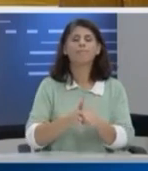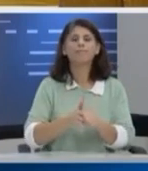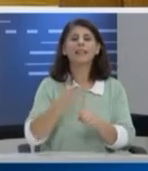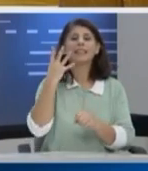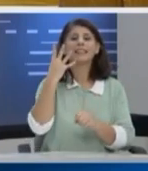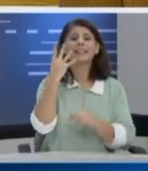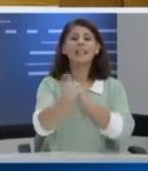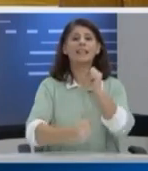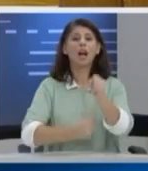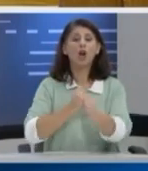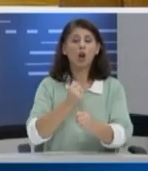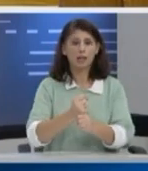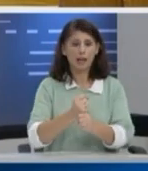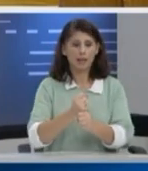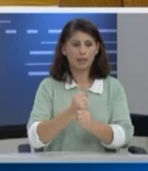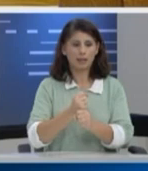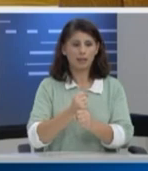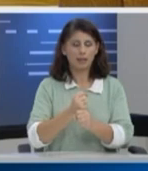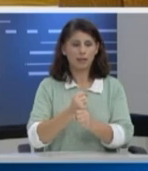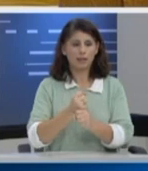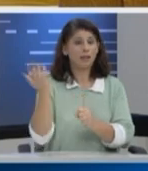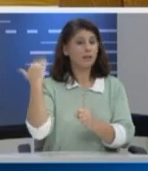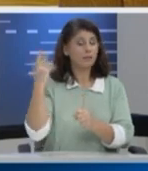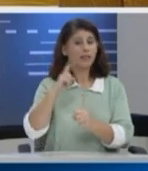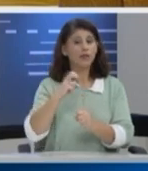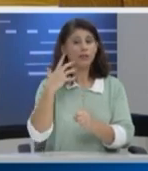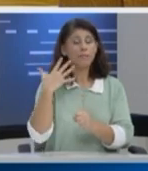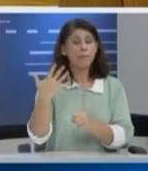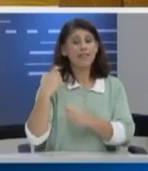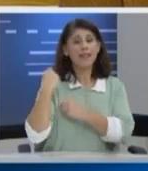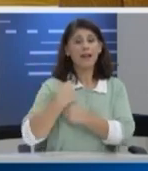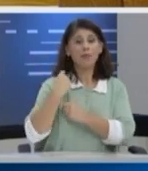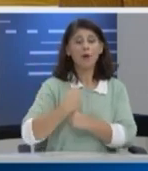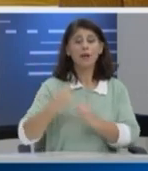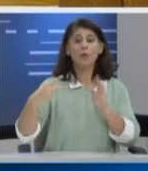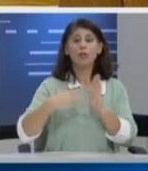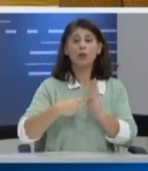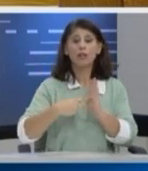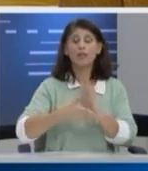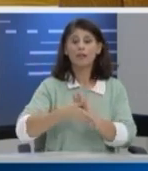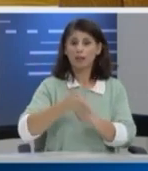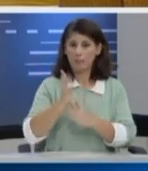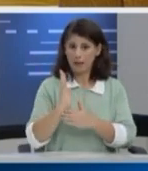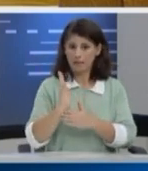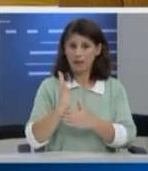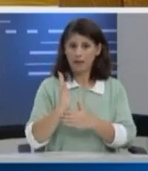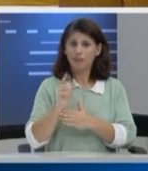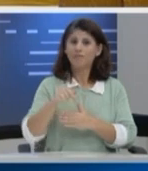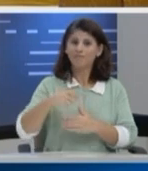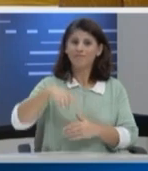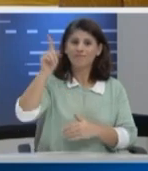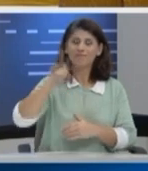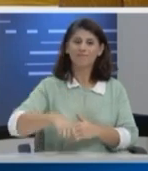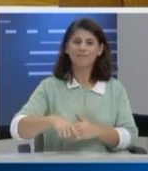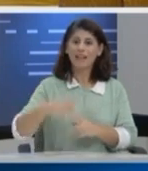συμπληρώνονται 4 χρόνια από την 25η του Γενάρη του 2015, από μια μέρα που